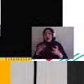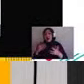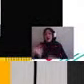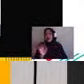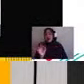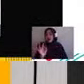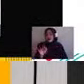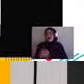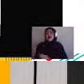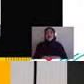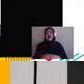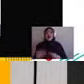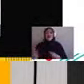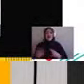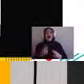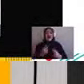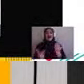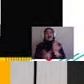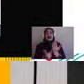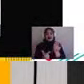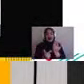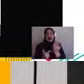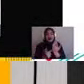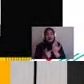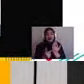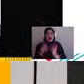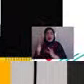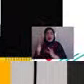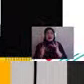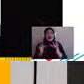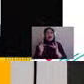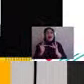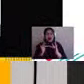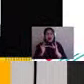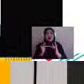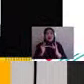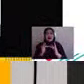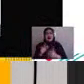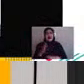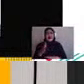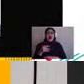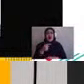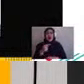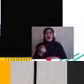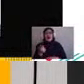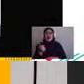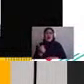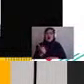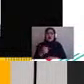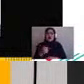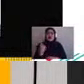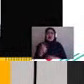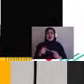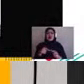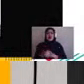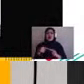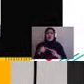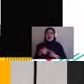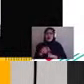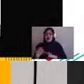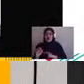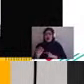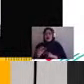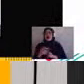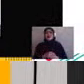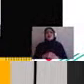pembayaran digital, nah perhatikan internet jaringannya kadang-kadang kurang baik sehingga kita terputus saat melakukan transaksi.